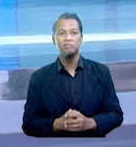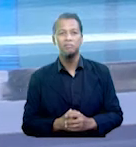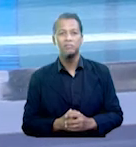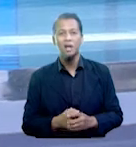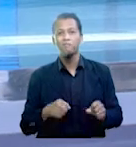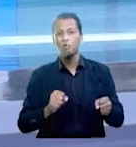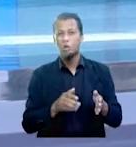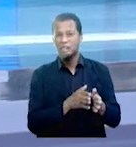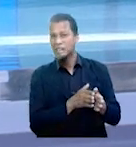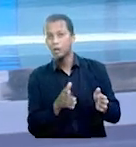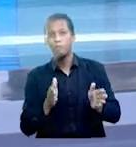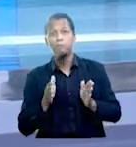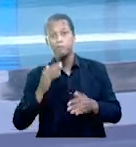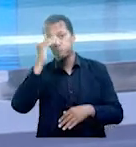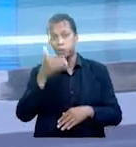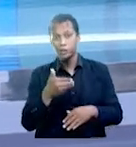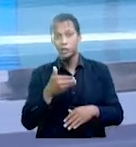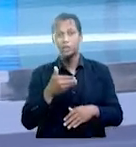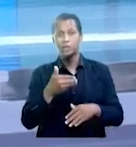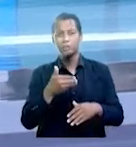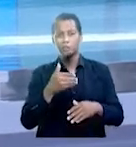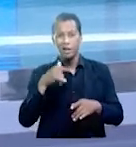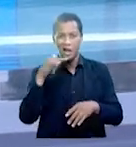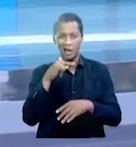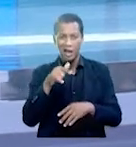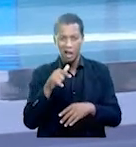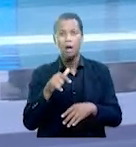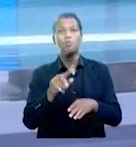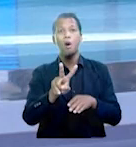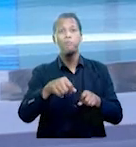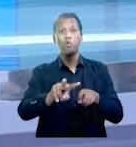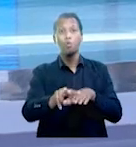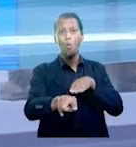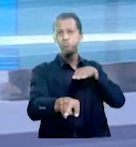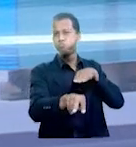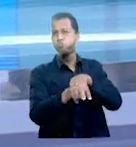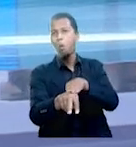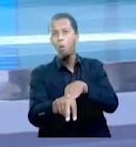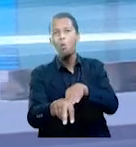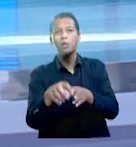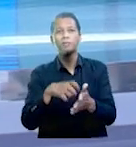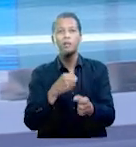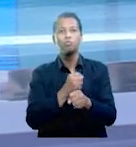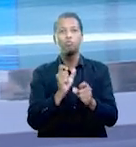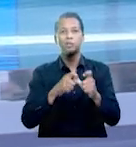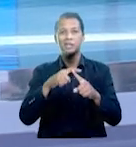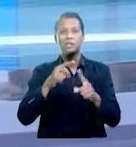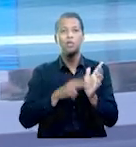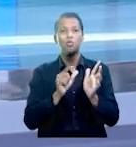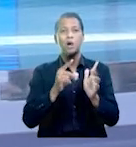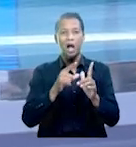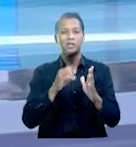Pemirsa, menghindari motor yang memotong jalan, bus angkutan bandara justru menabrak dua motor dan showroom mobil di Jalan I Gusti Ngurah